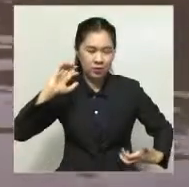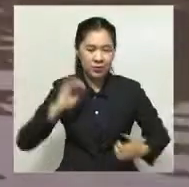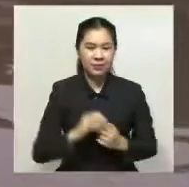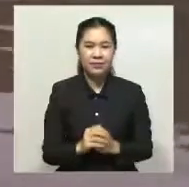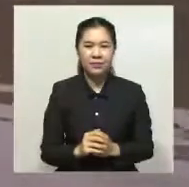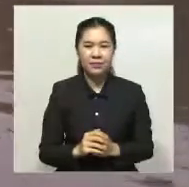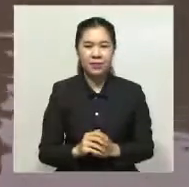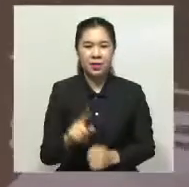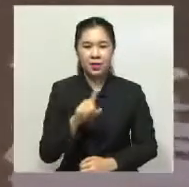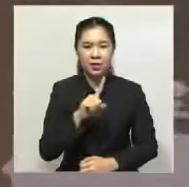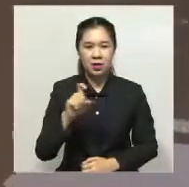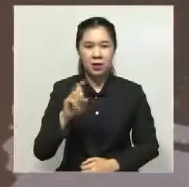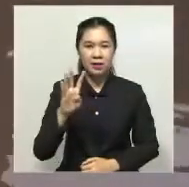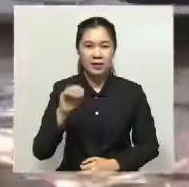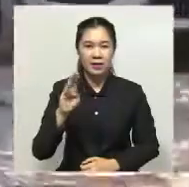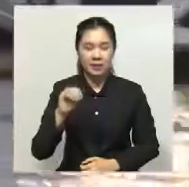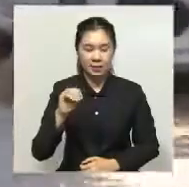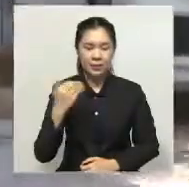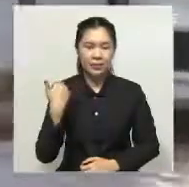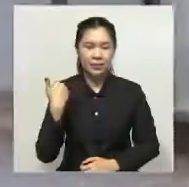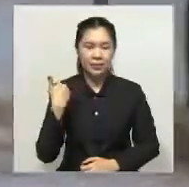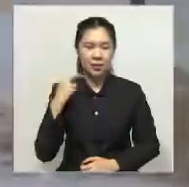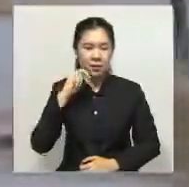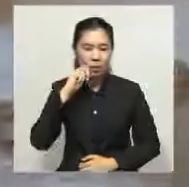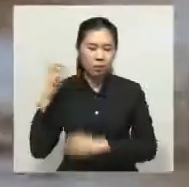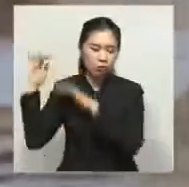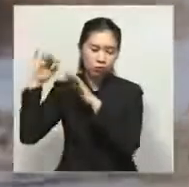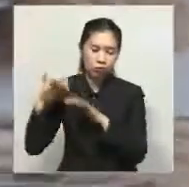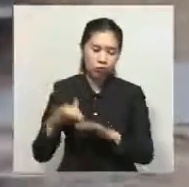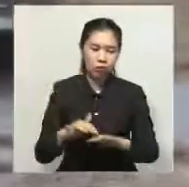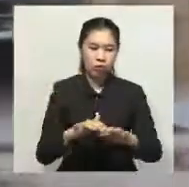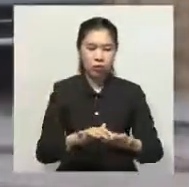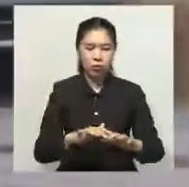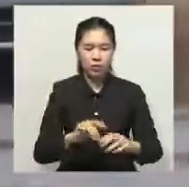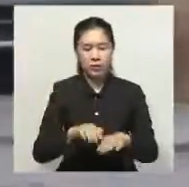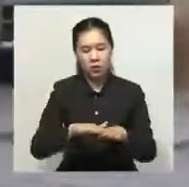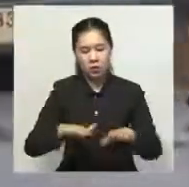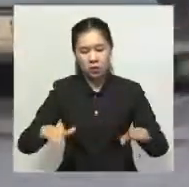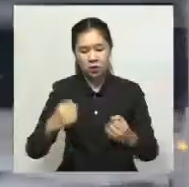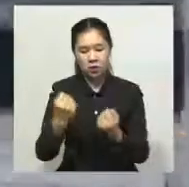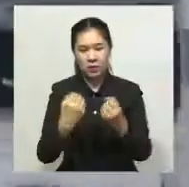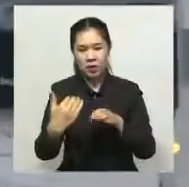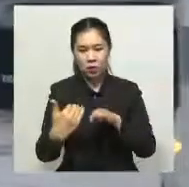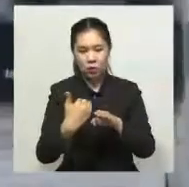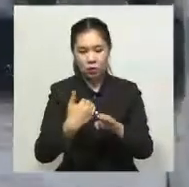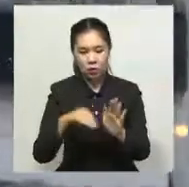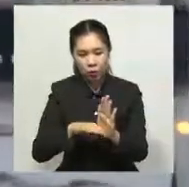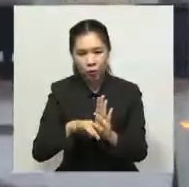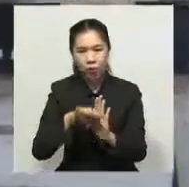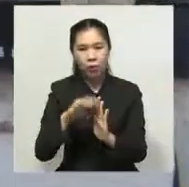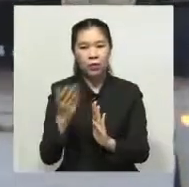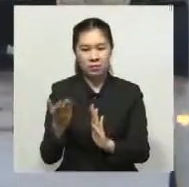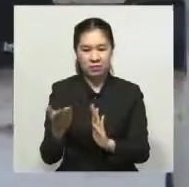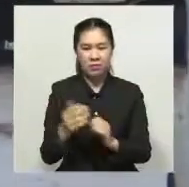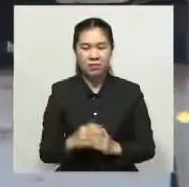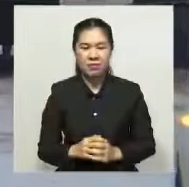ง140มิลลิเมตรด้วยกันทำให้เกิดน้ำป่าไหลหลากเข้าท่วมพื้นผิวการจราจรสูงระดับนี้ค่ะโ